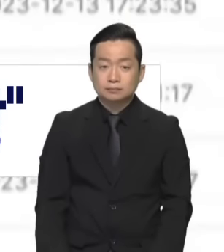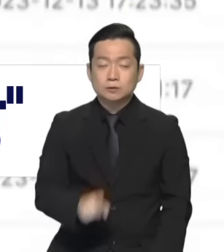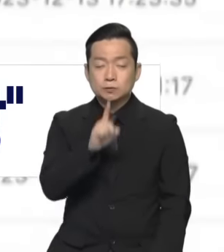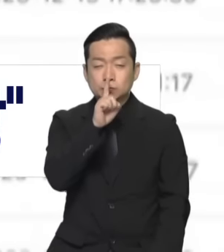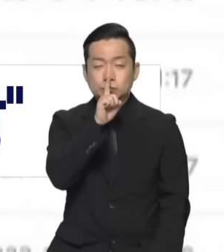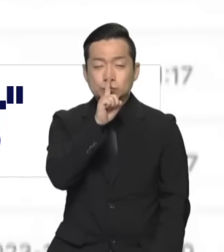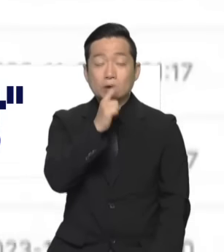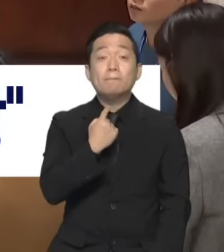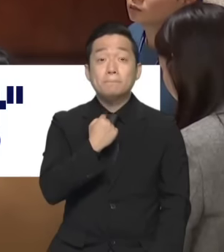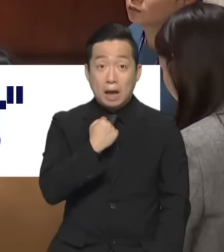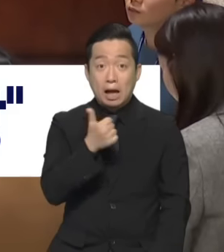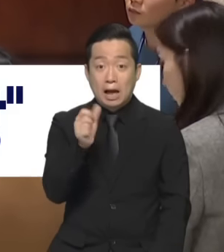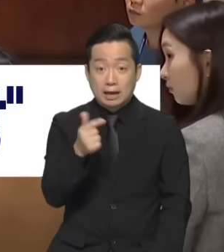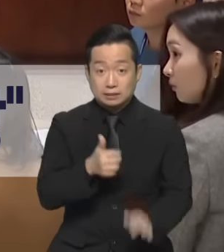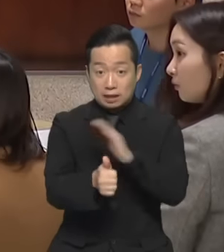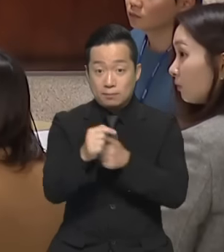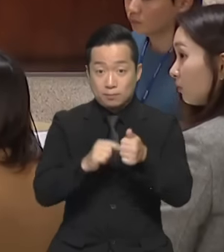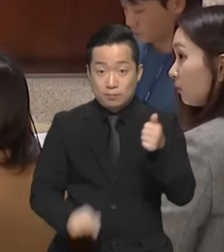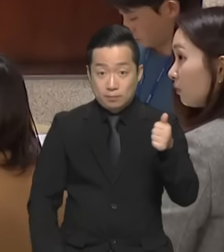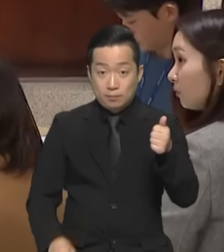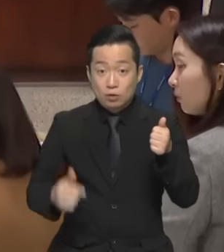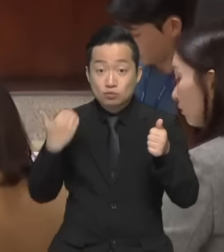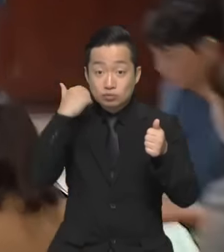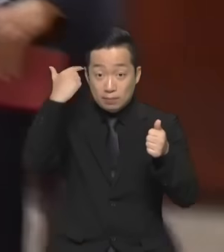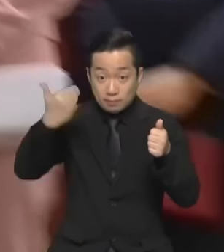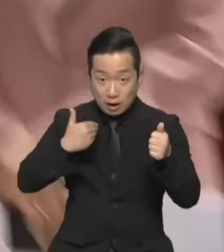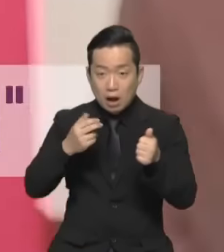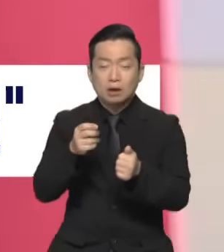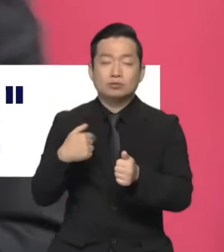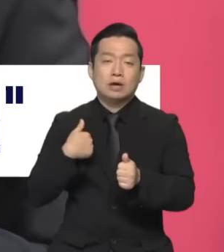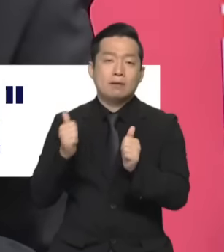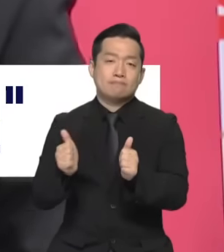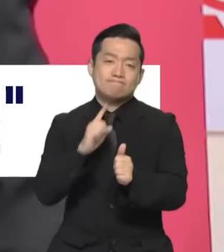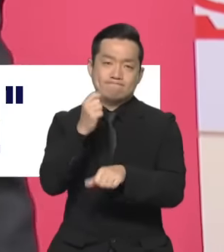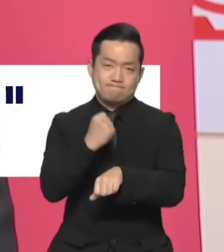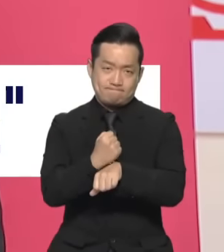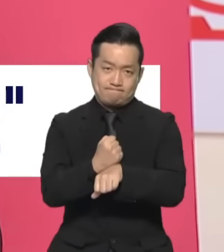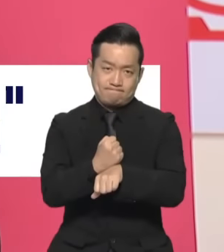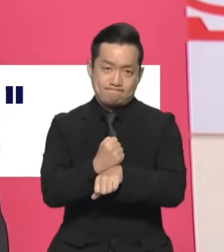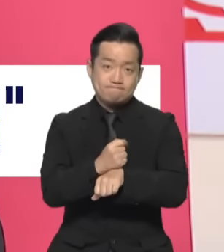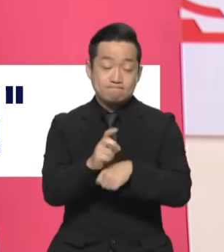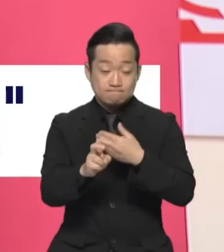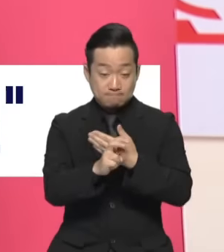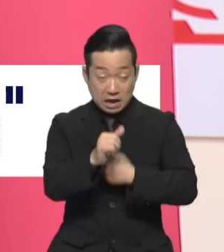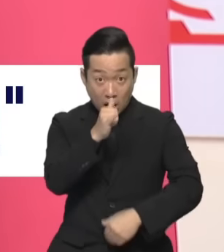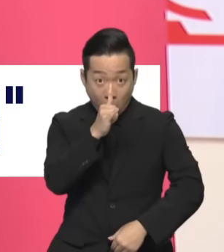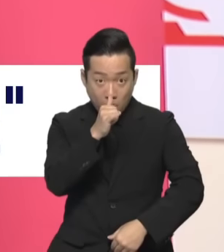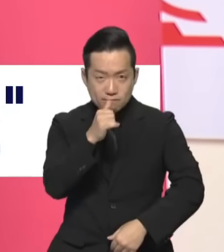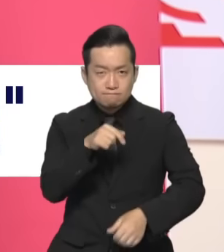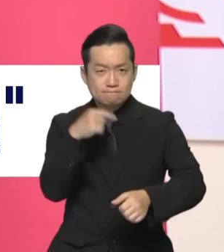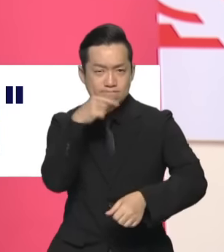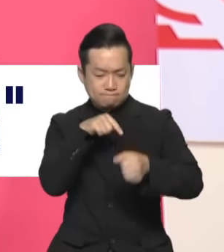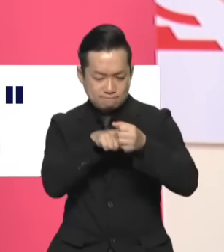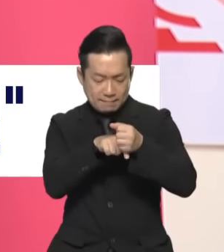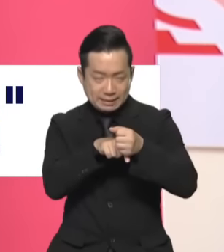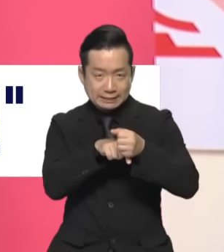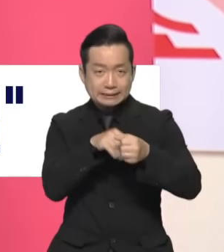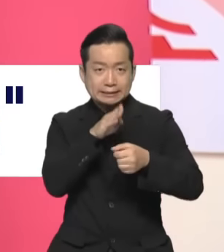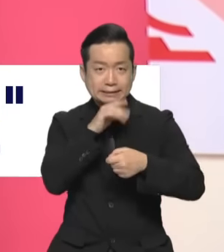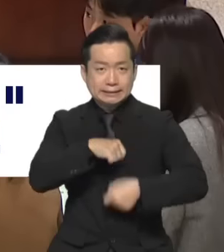침묵해온 한동훈 대표. 취재진 질문에 법적 조치를 예고한 만큼 위법이 있다면 철저한 수사로 진실이